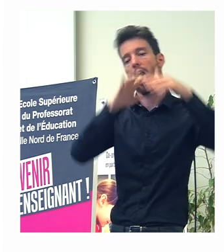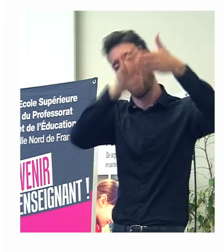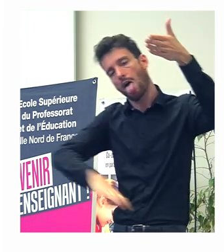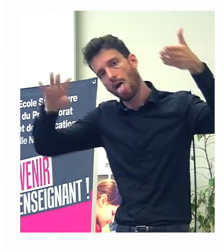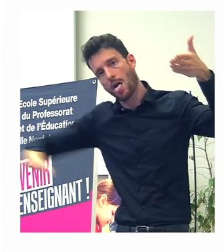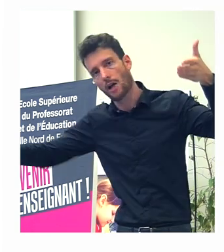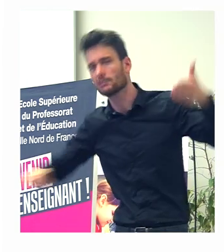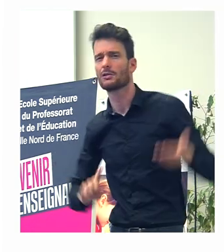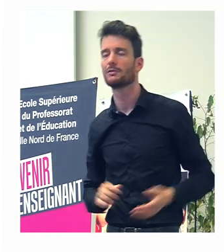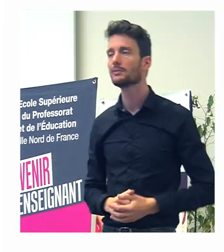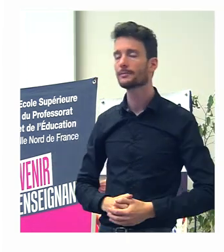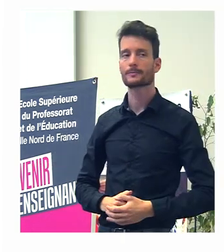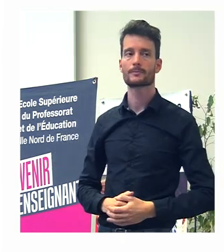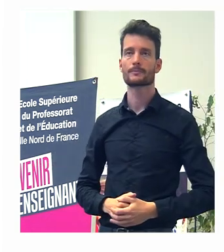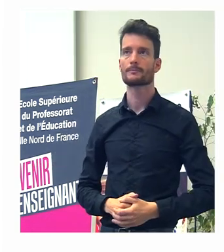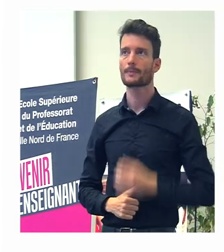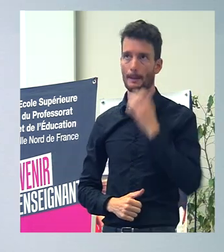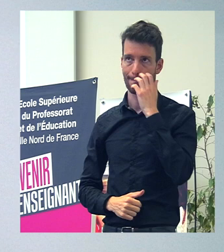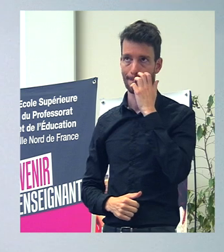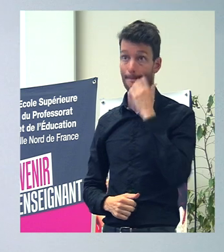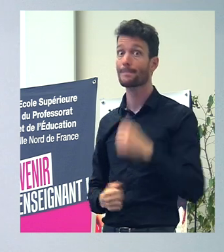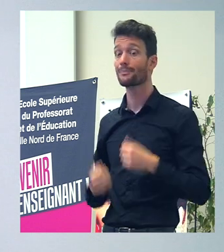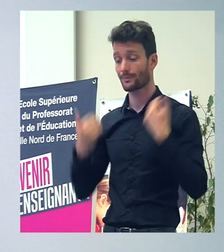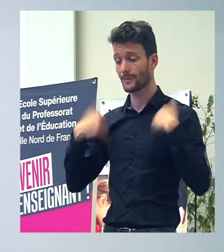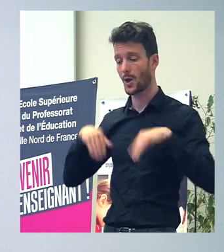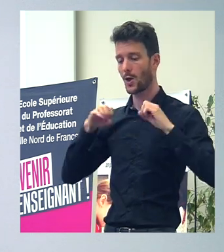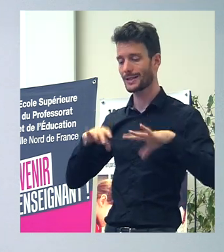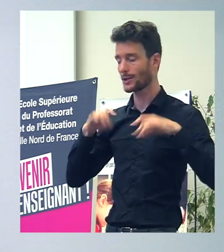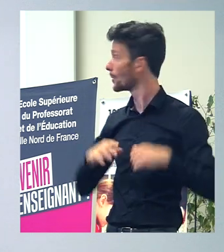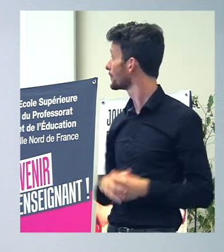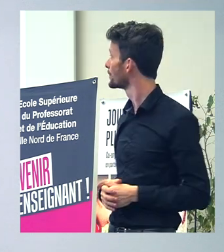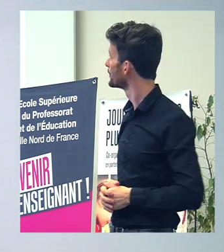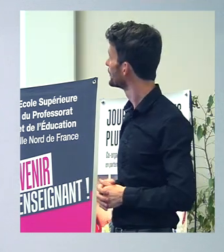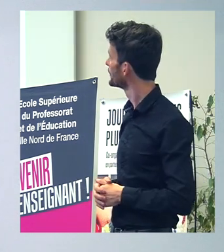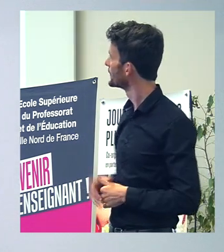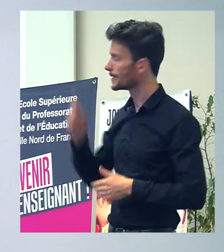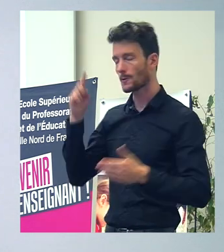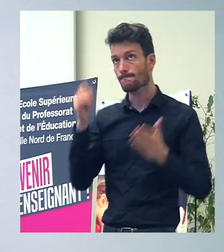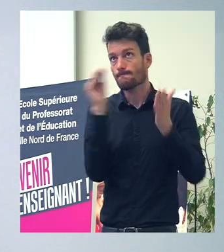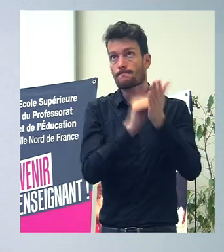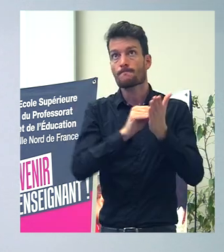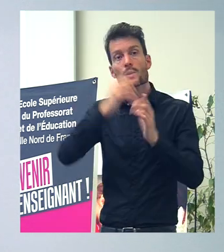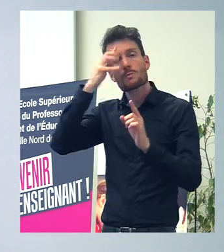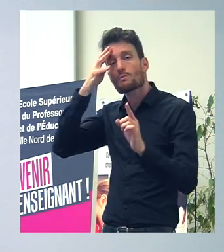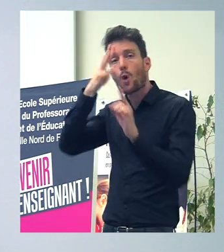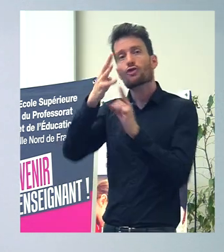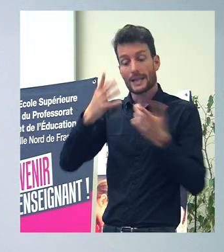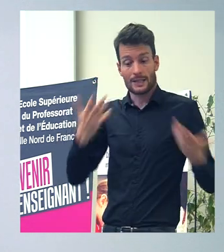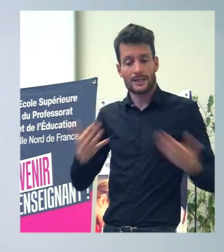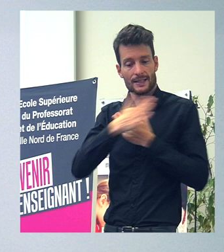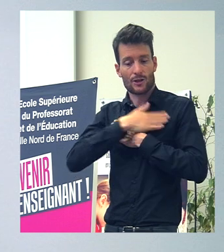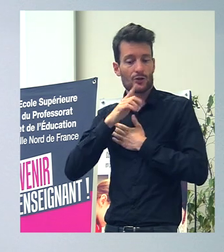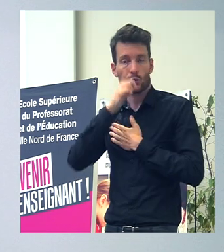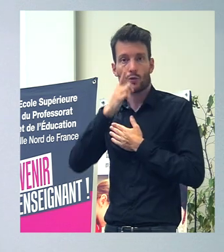Il faut que l'enseignant écrive quel serait le projet de la sagesse du jour si on lui posait la question,